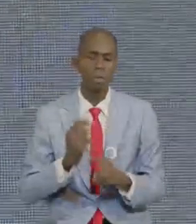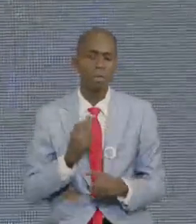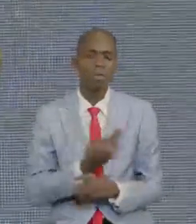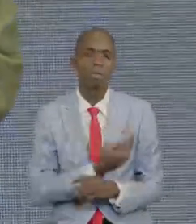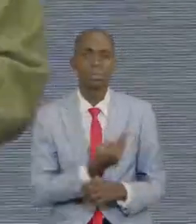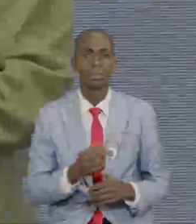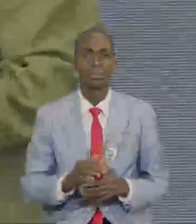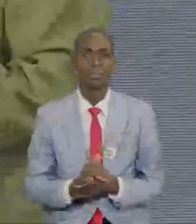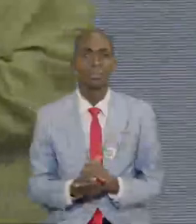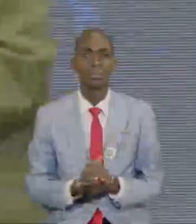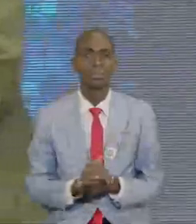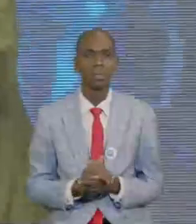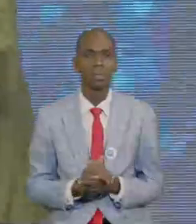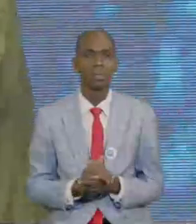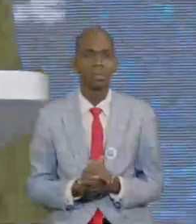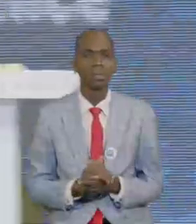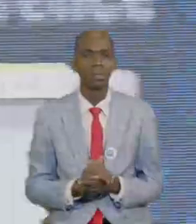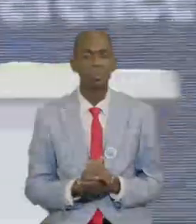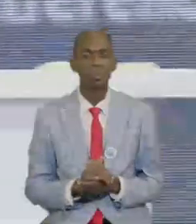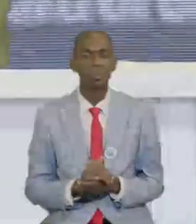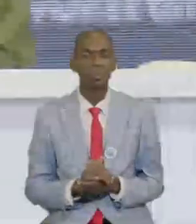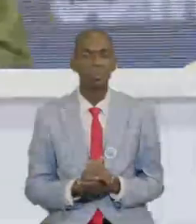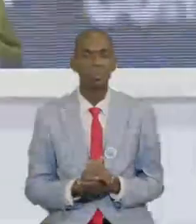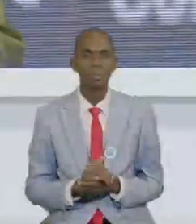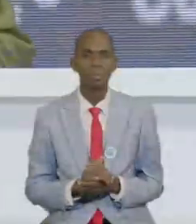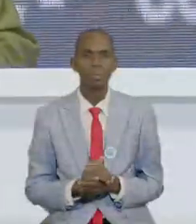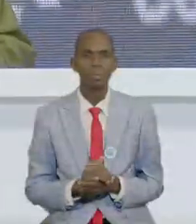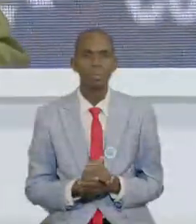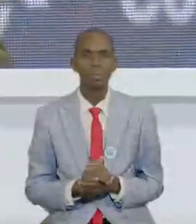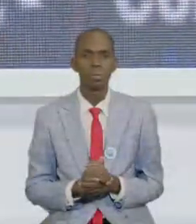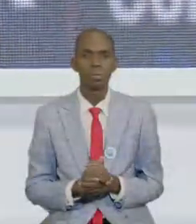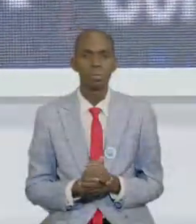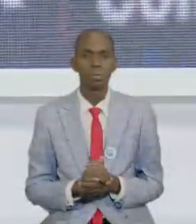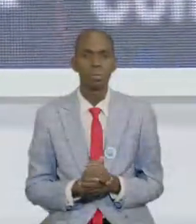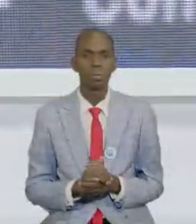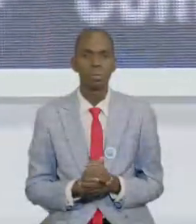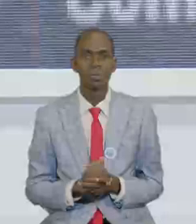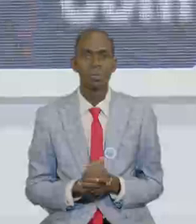la négligence et tout ce que nous avons fait et qui a chassé l'Esprit de Dieu de notre vie.